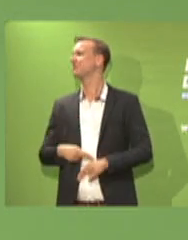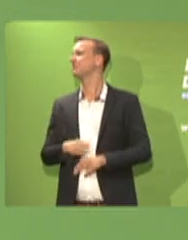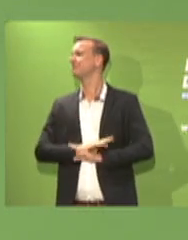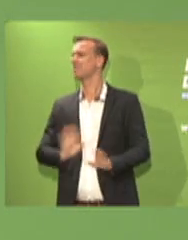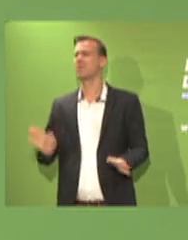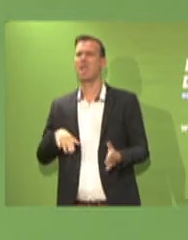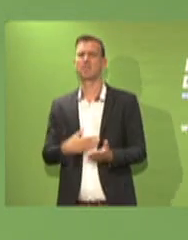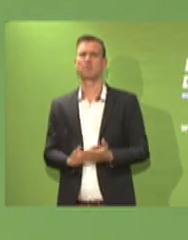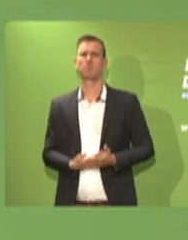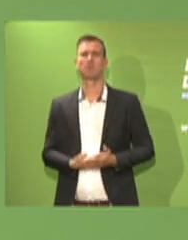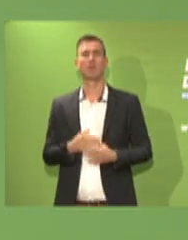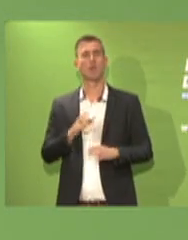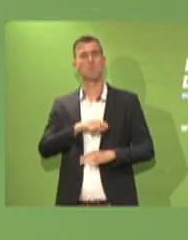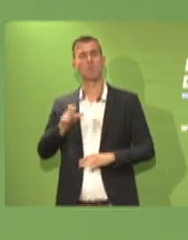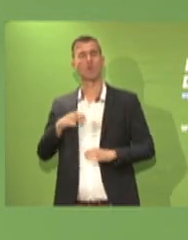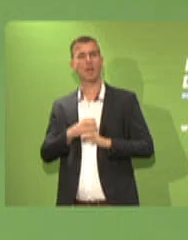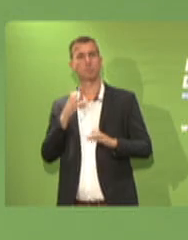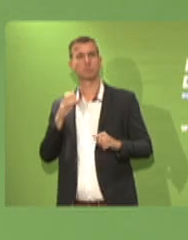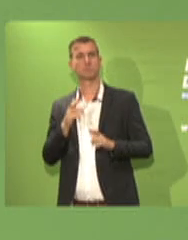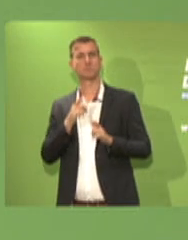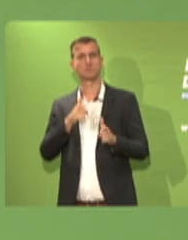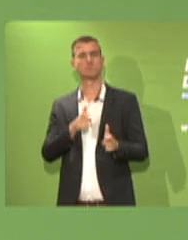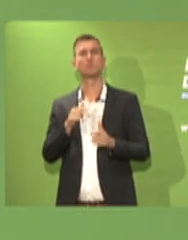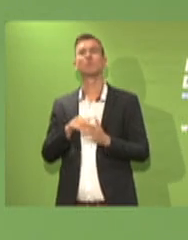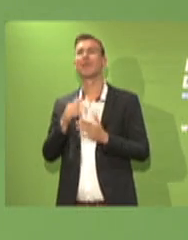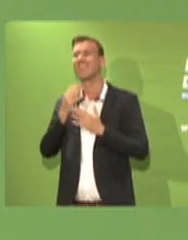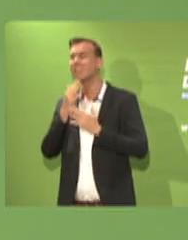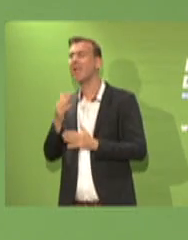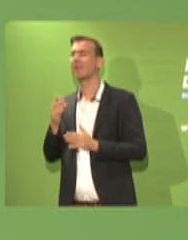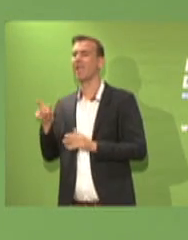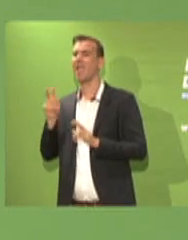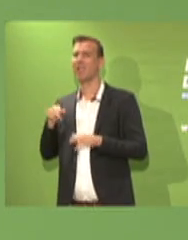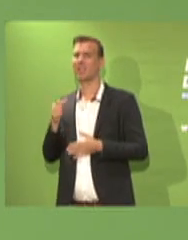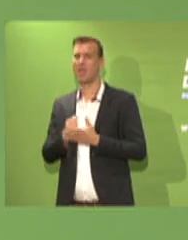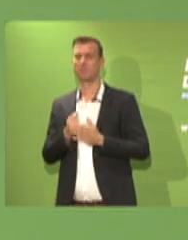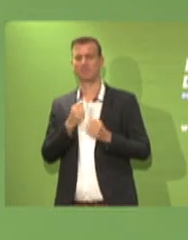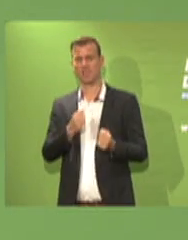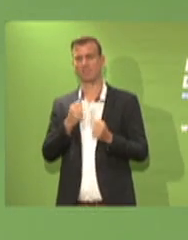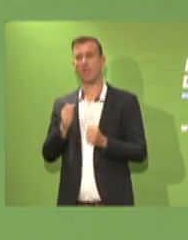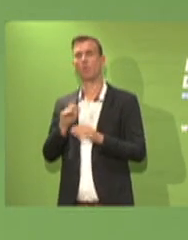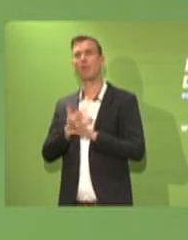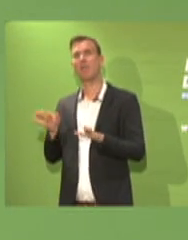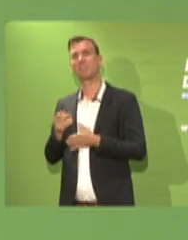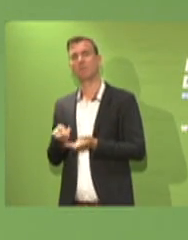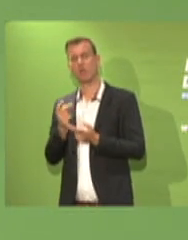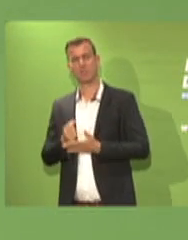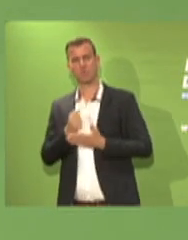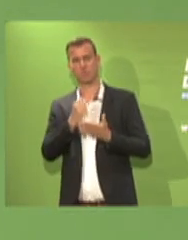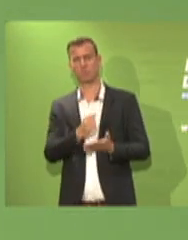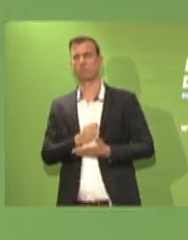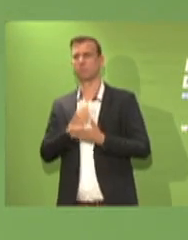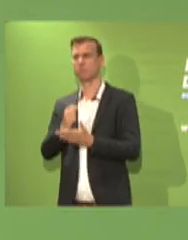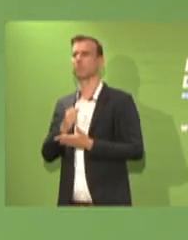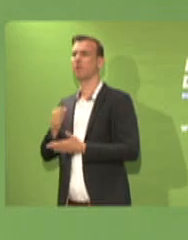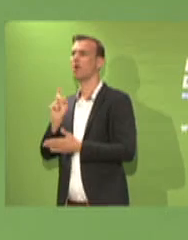werden. Bürgerbusse fragen dank ehrenamtlicher Fahrerinnen und einer wirklich guten Förderung des Landes, da muss ich also wirklich auch noch mal